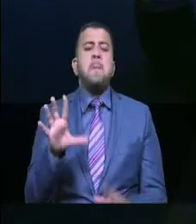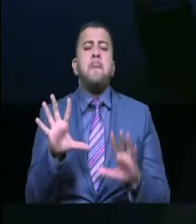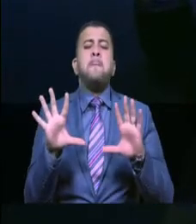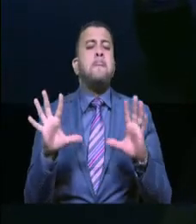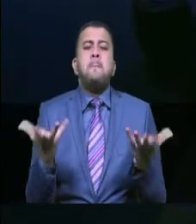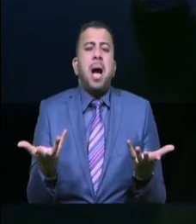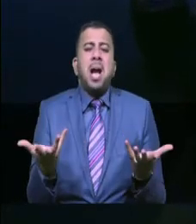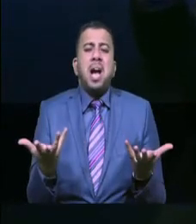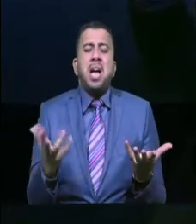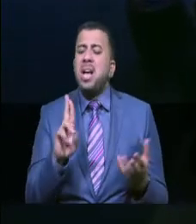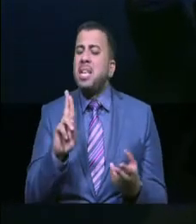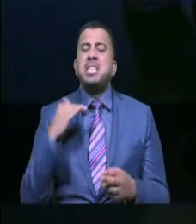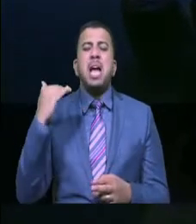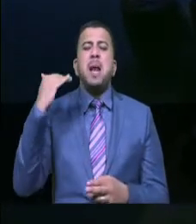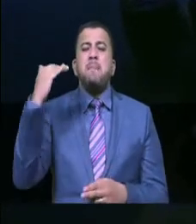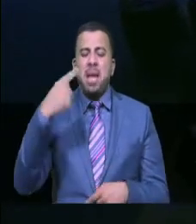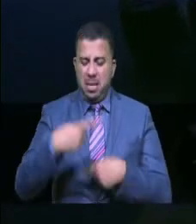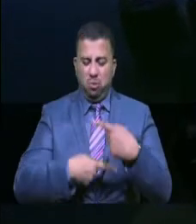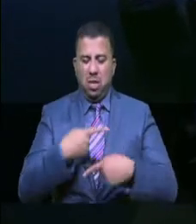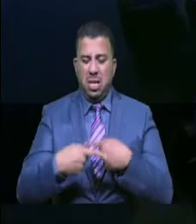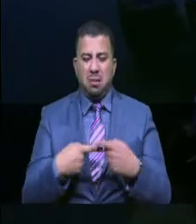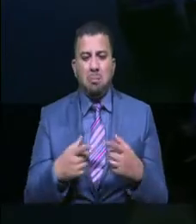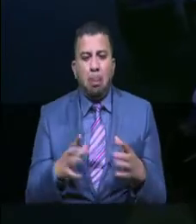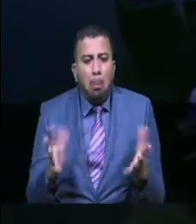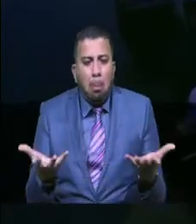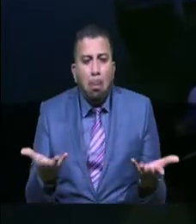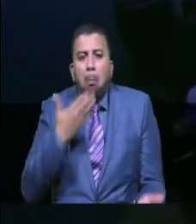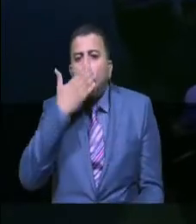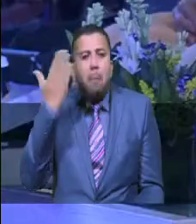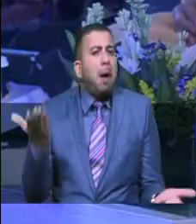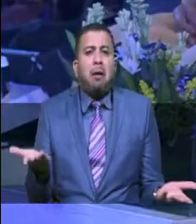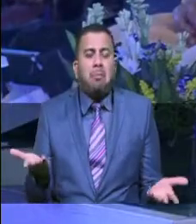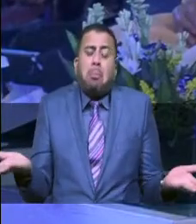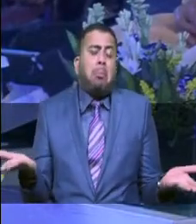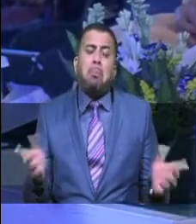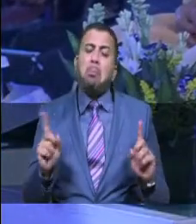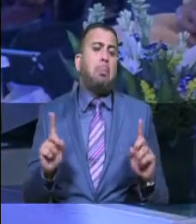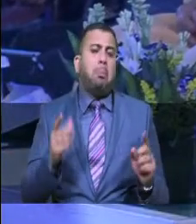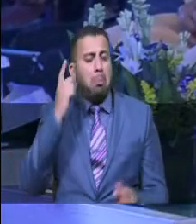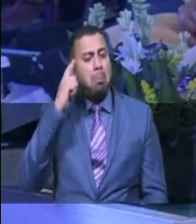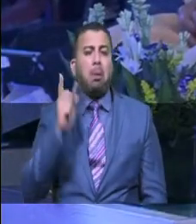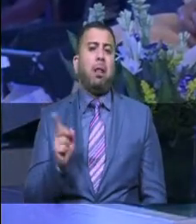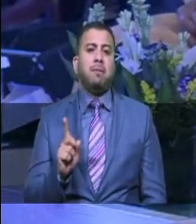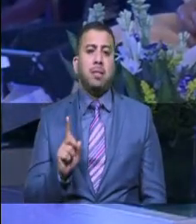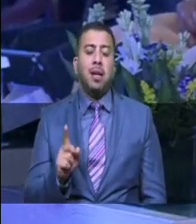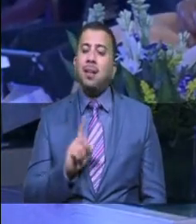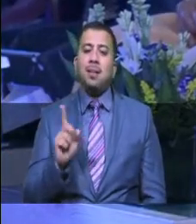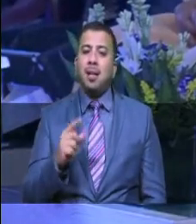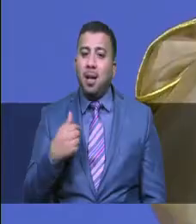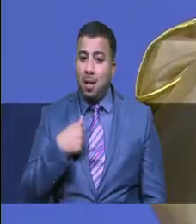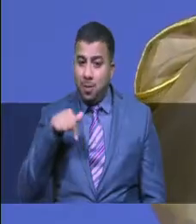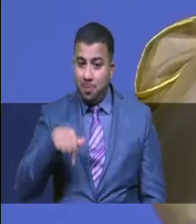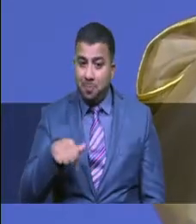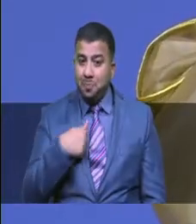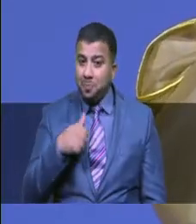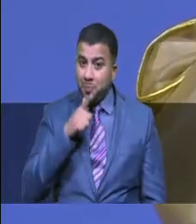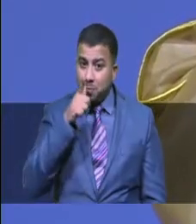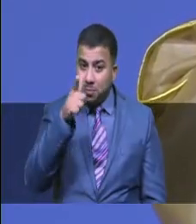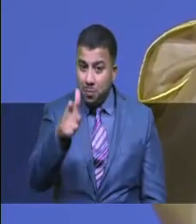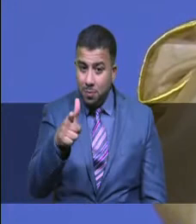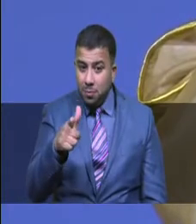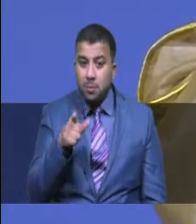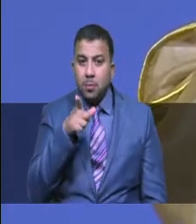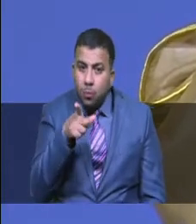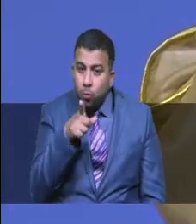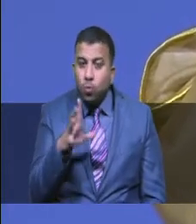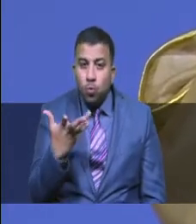التنمية المستدامة يقول ما أعرف شو التنمية المستدامة. هذه الصورة اللي أنا رسمتها إحدى